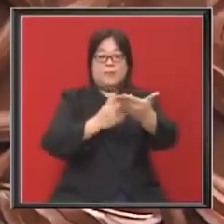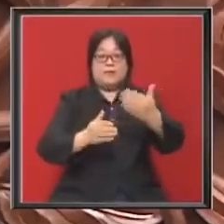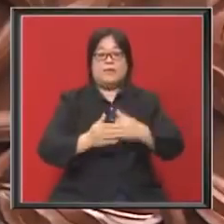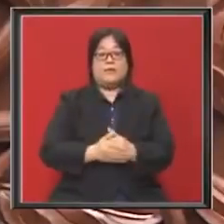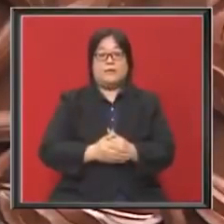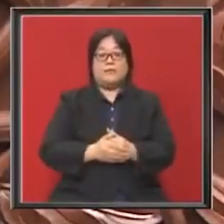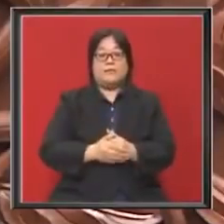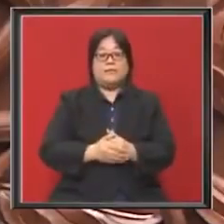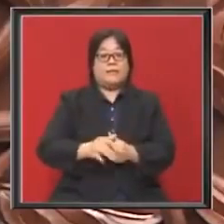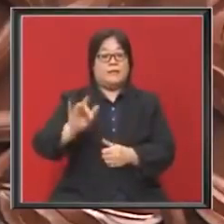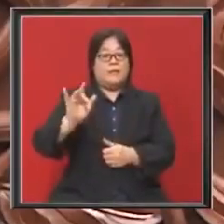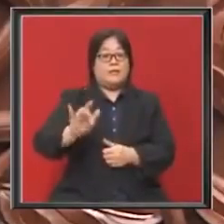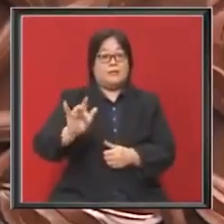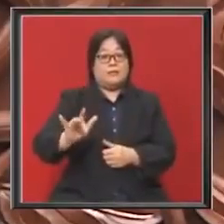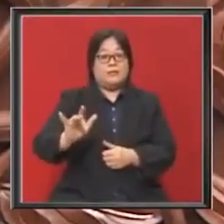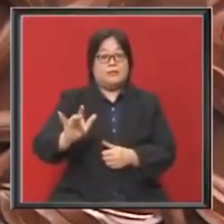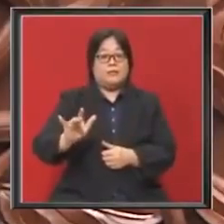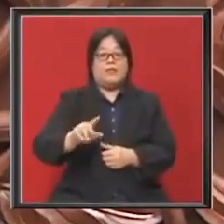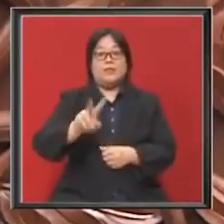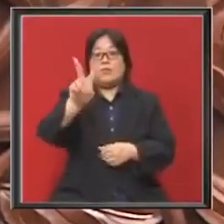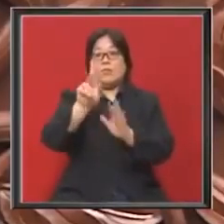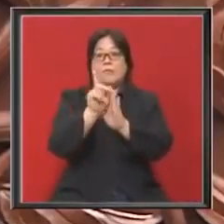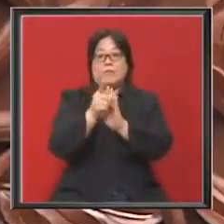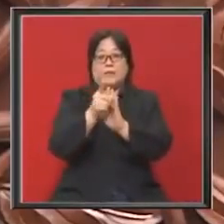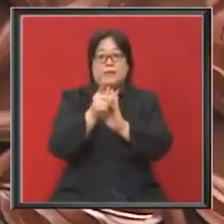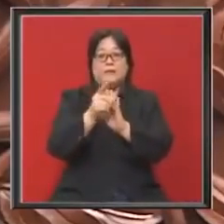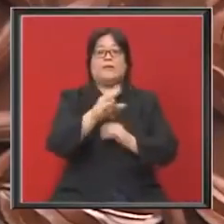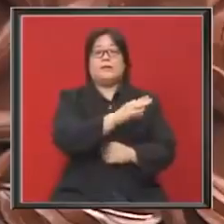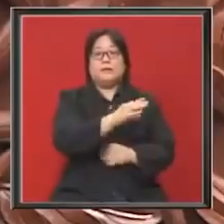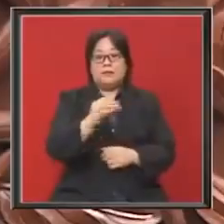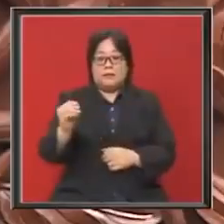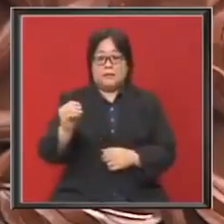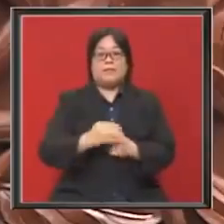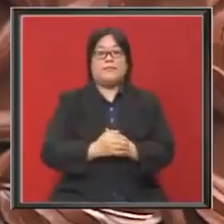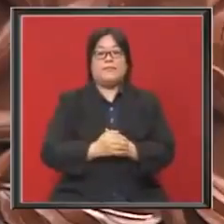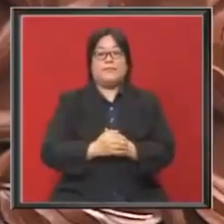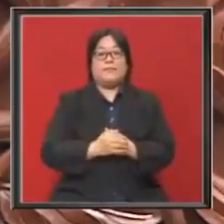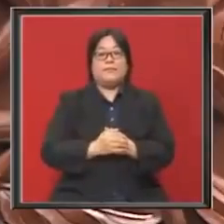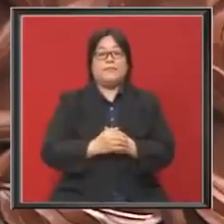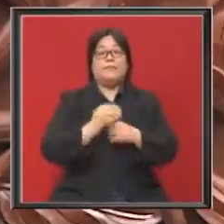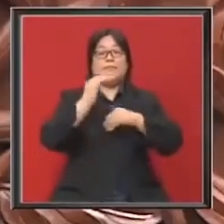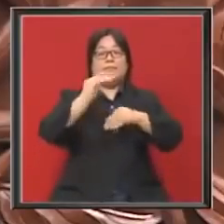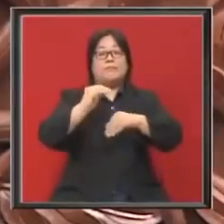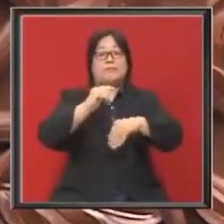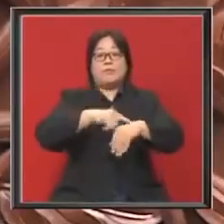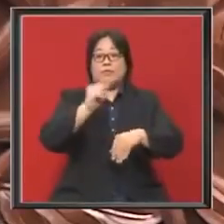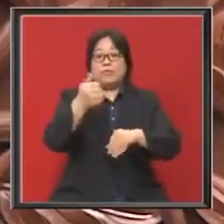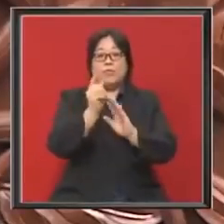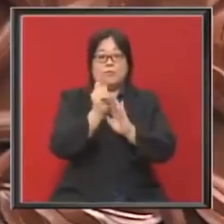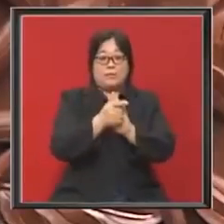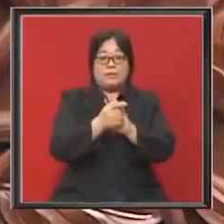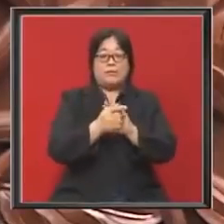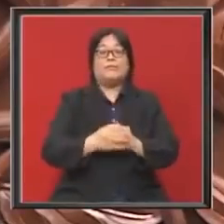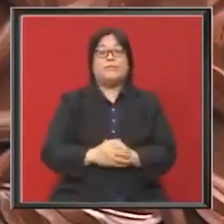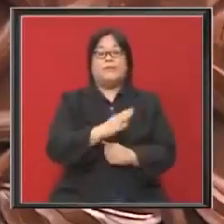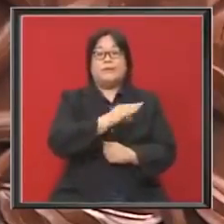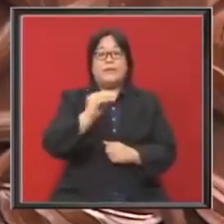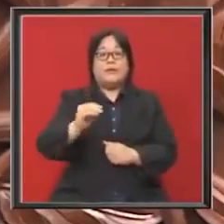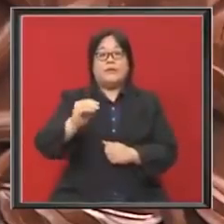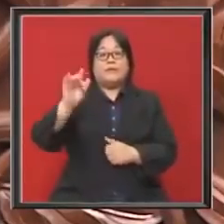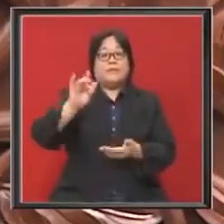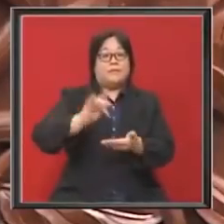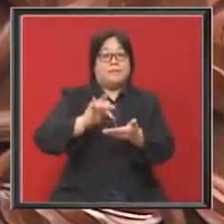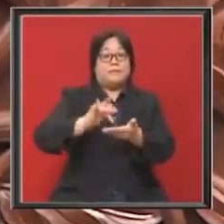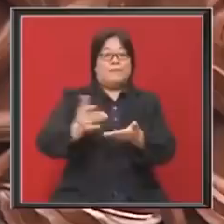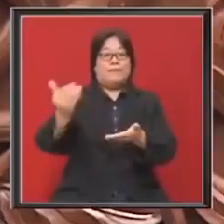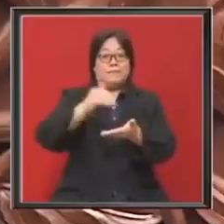lonceng akan dibunyikan selama 2 menit diikuti dengan penempuhan selama 10 menit dan kemudian luce